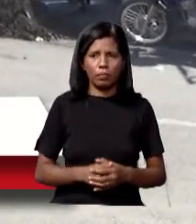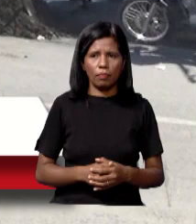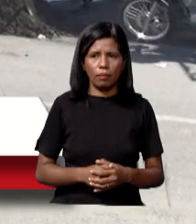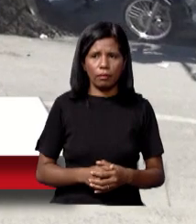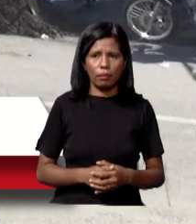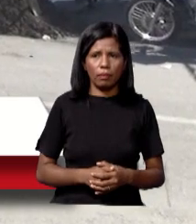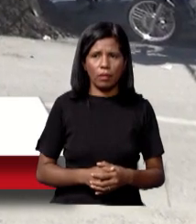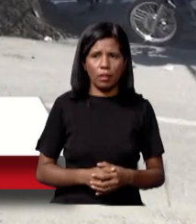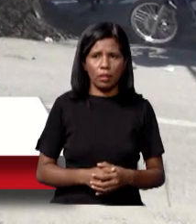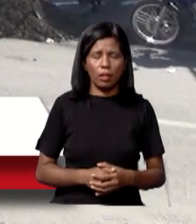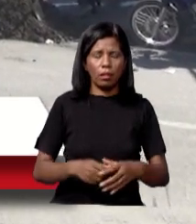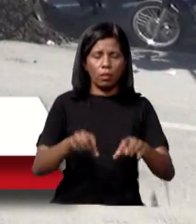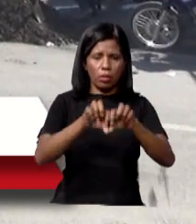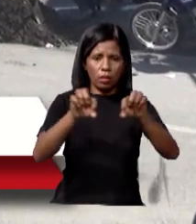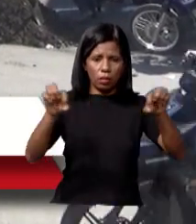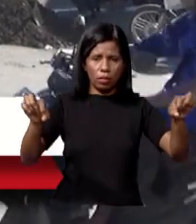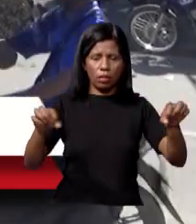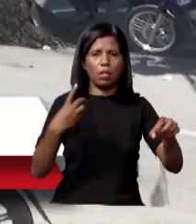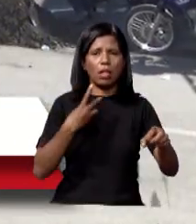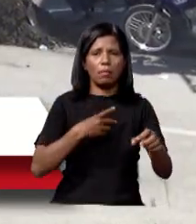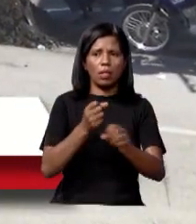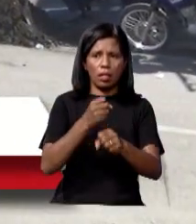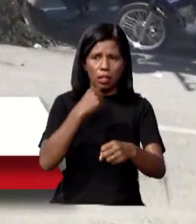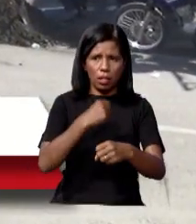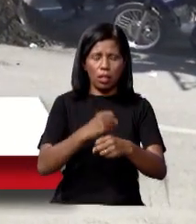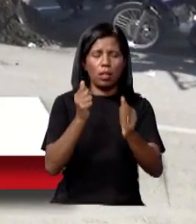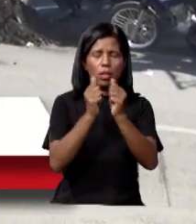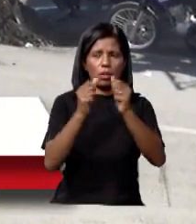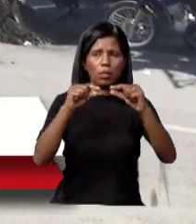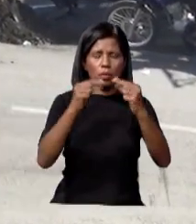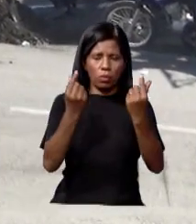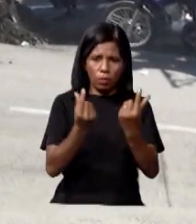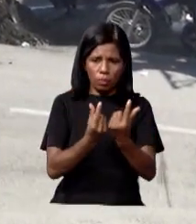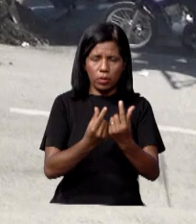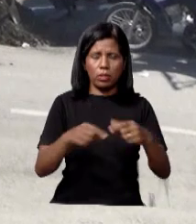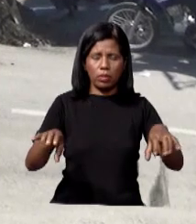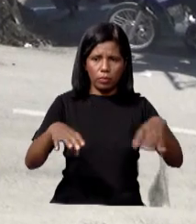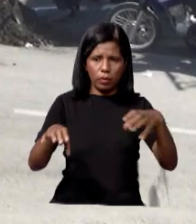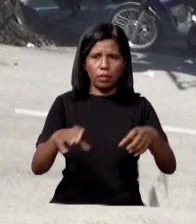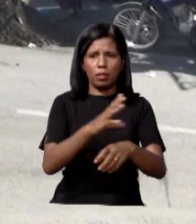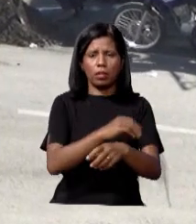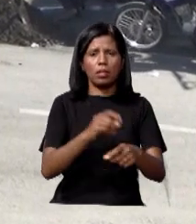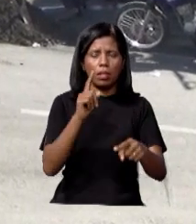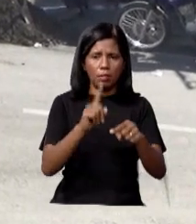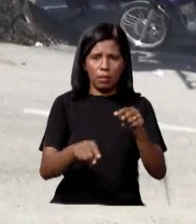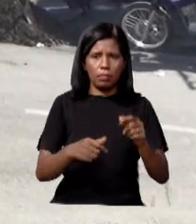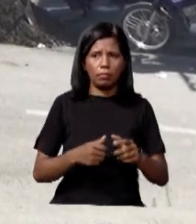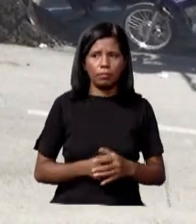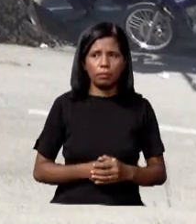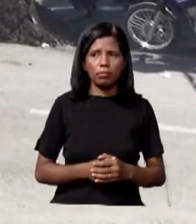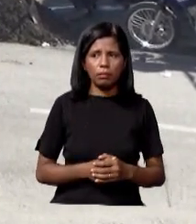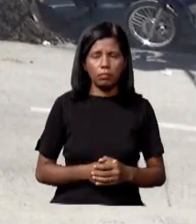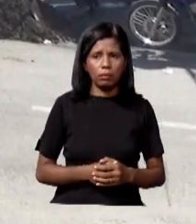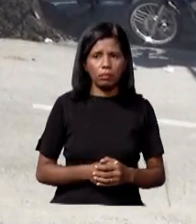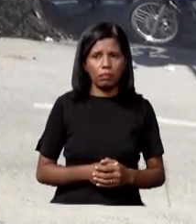sirne otang kampo alo ohi ami halu hela ami ho ikipa ami servisu atu halu label halu trafiku